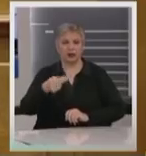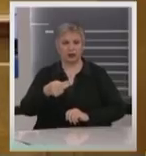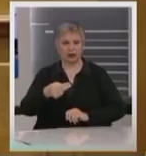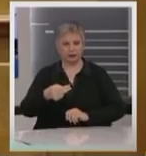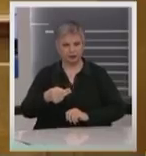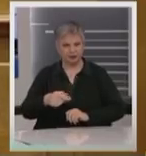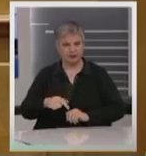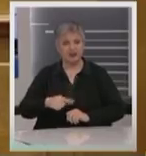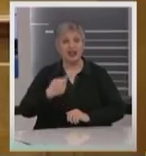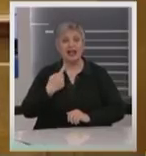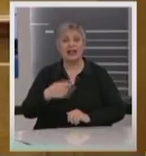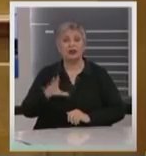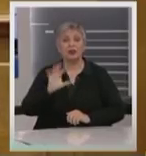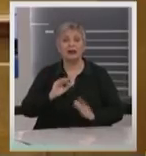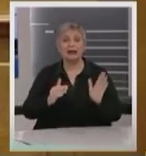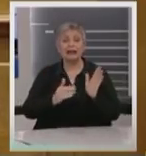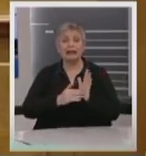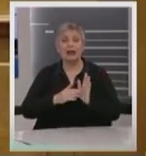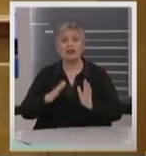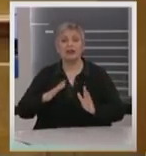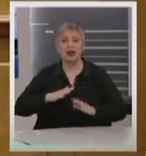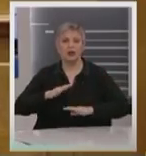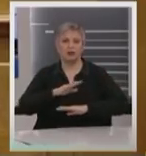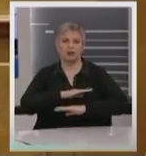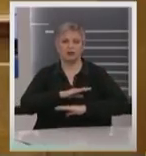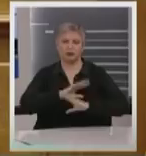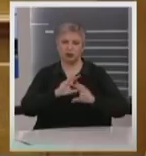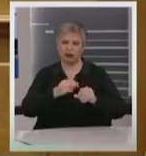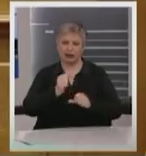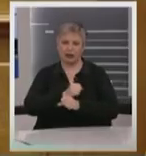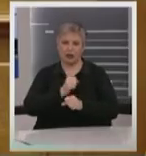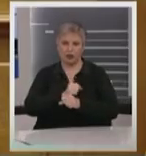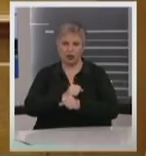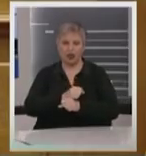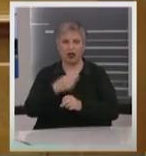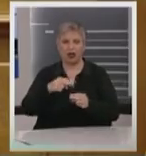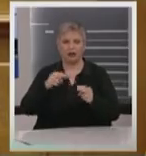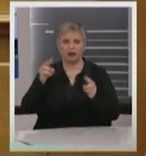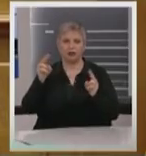150.000 στελέχη των ενόπλων δυνάμεων θα δουν περικοπές στις αποδοχές τους.